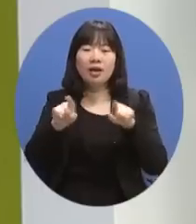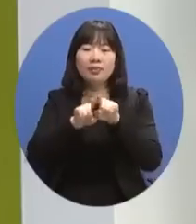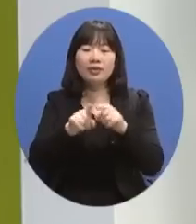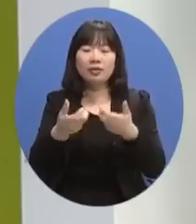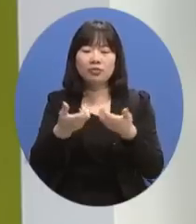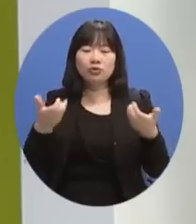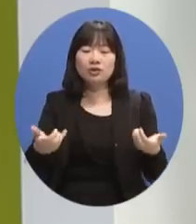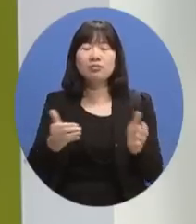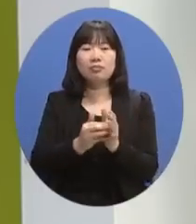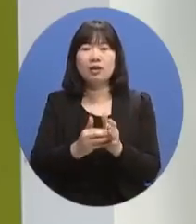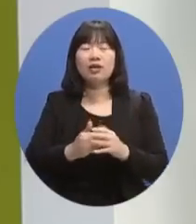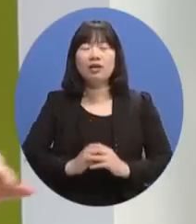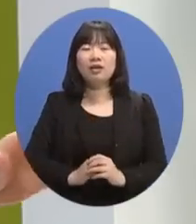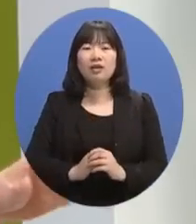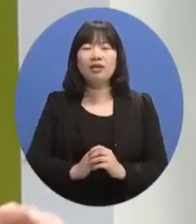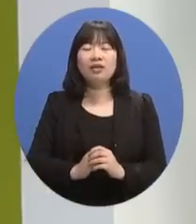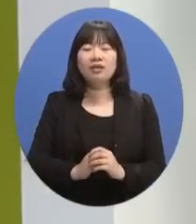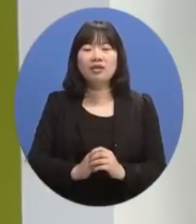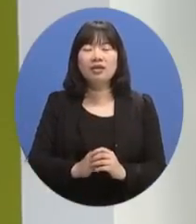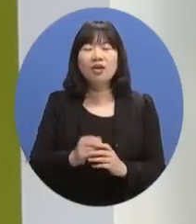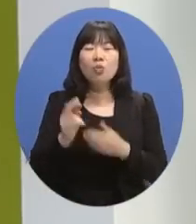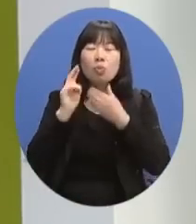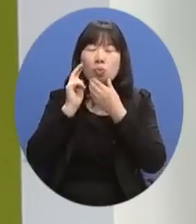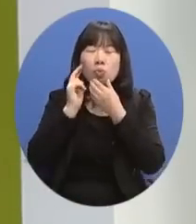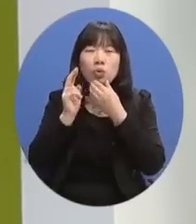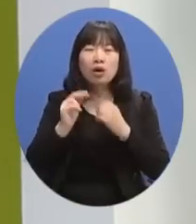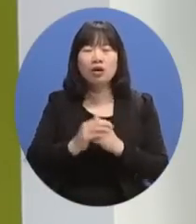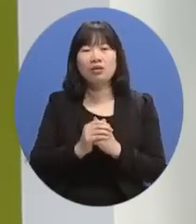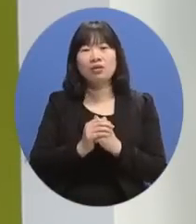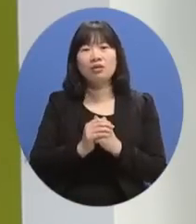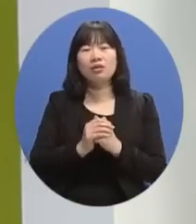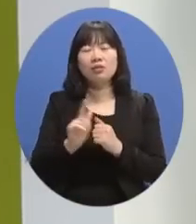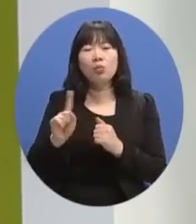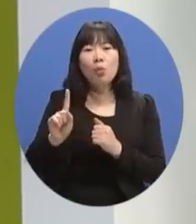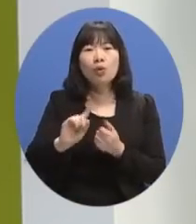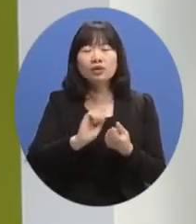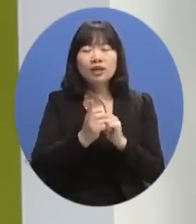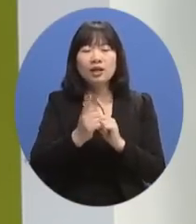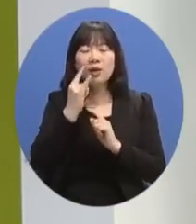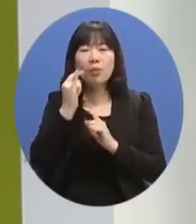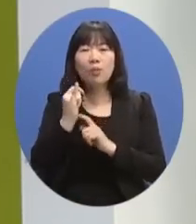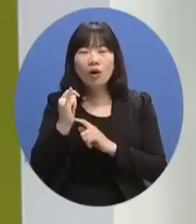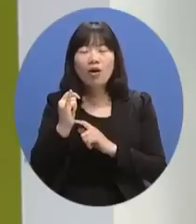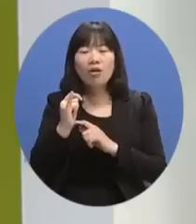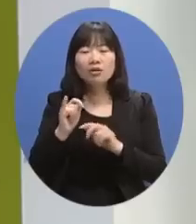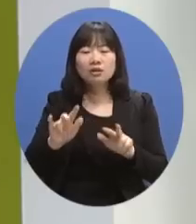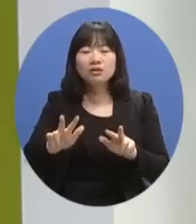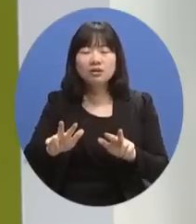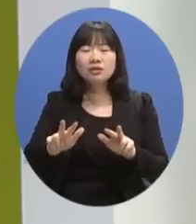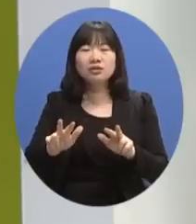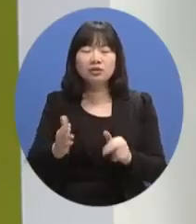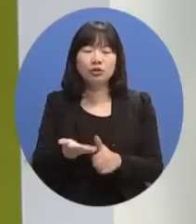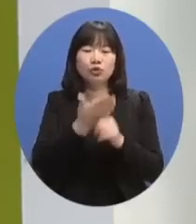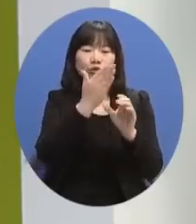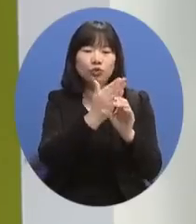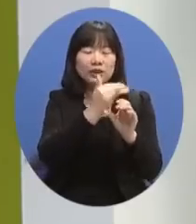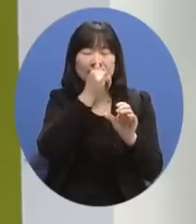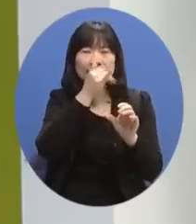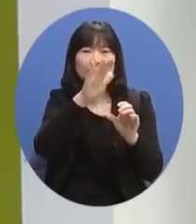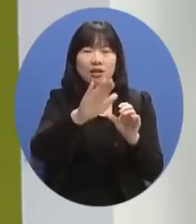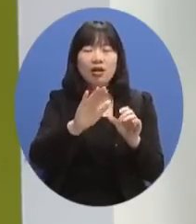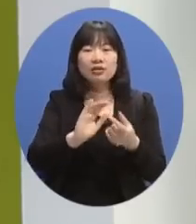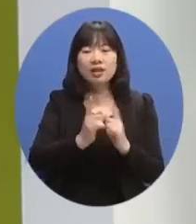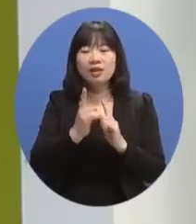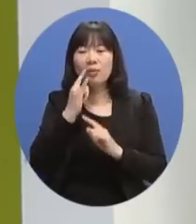분리를 시켰어요. 그래서 그런 이제 원숭이들을 대리모, 그러니까 대리모 원숭이들이 이제 키우게 되는데 대리모가